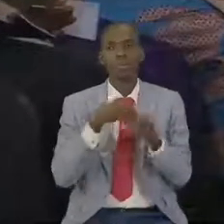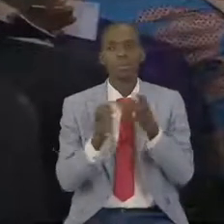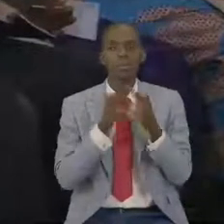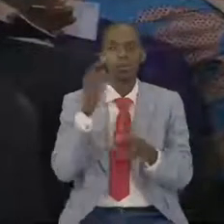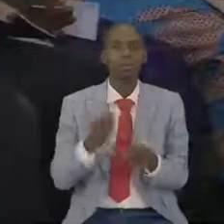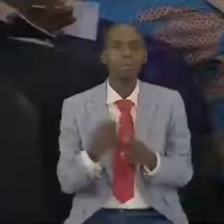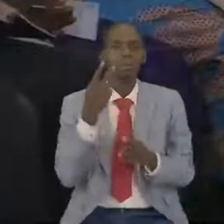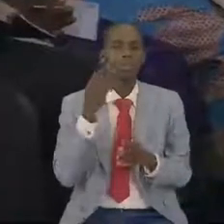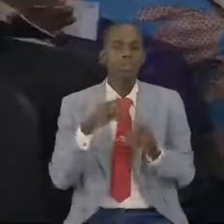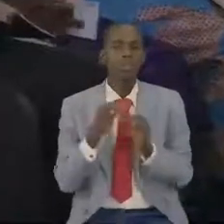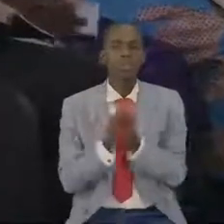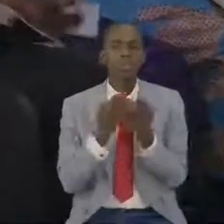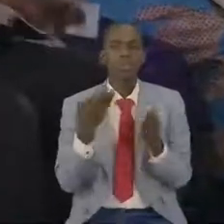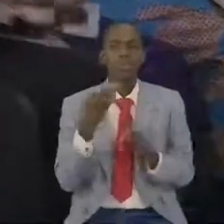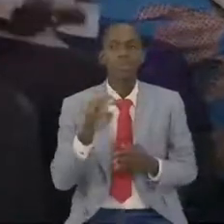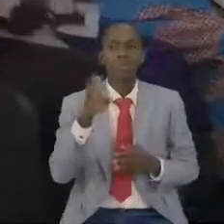Exode.